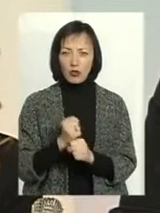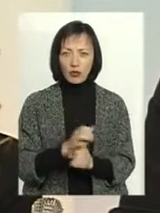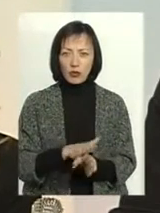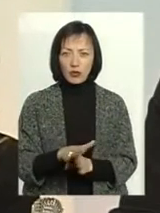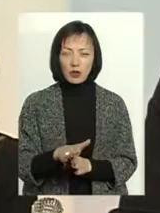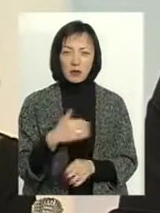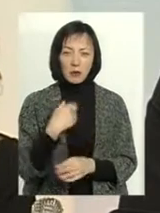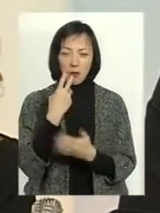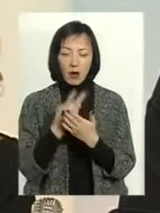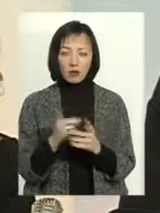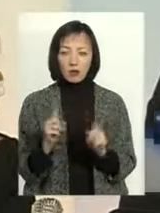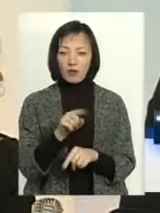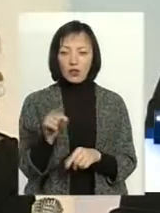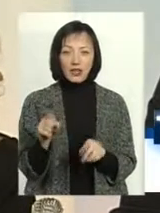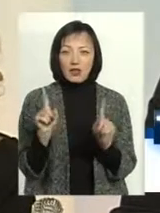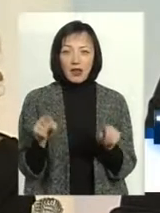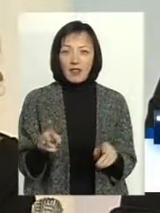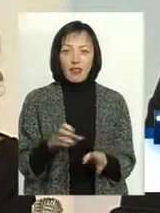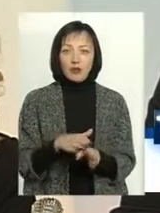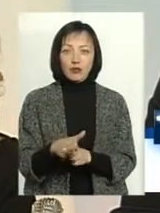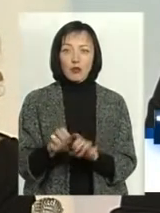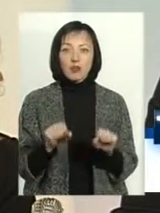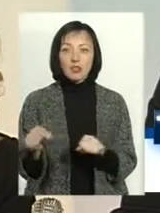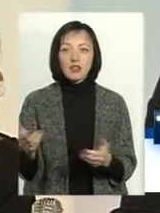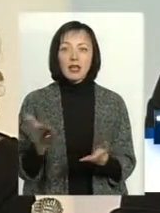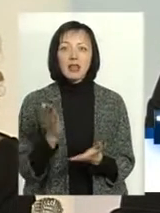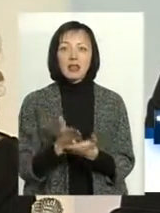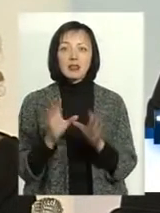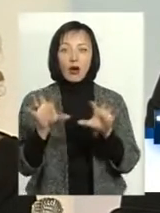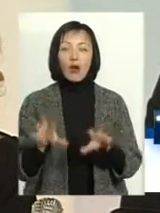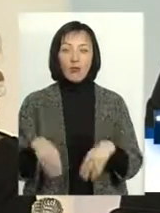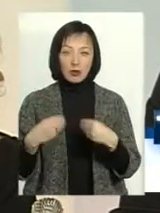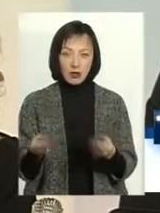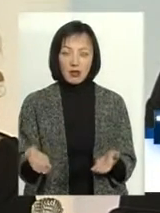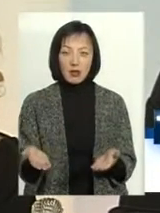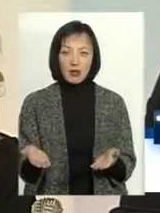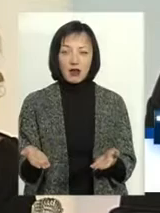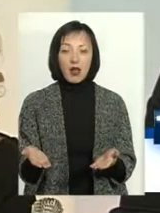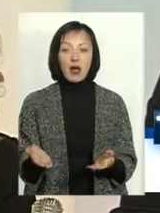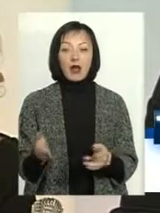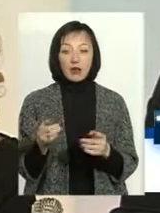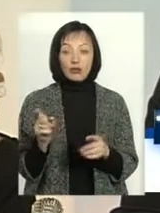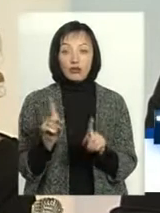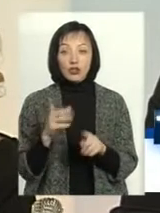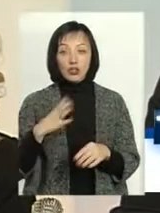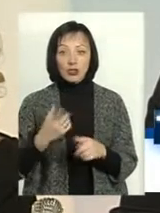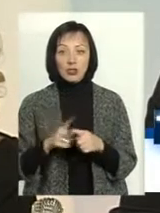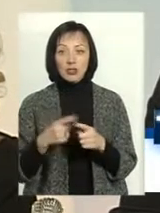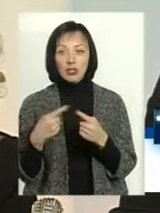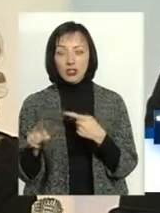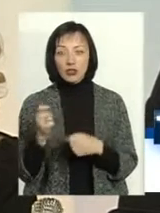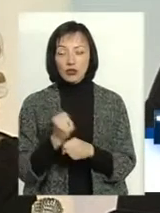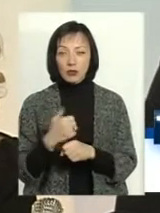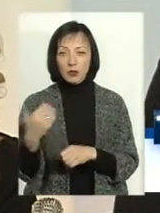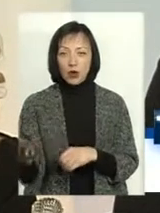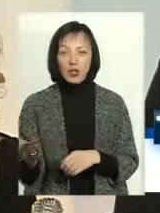ми стикаємося з тим, що вони навіть не реалізують тих можливостей, які їм закон дає, да? Очікуючи, що це зробить інша сторона, чи